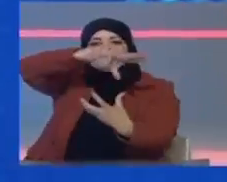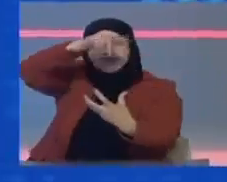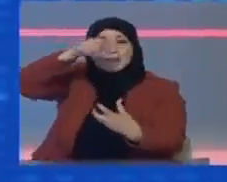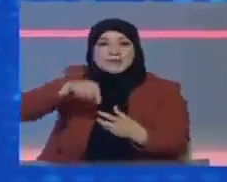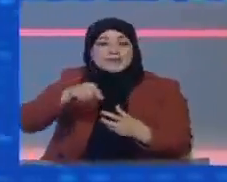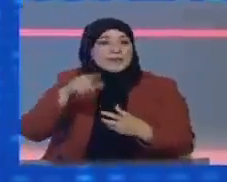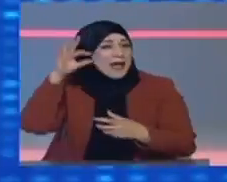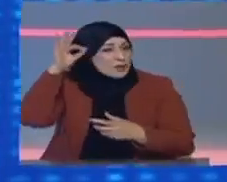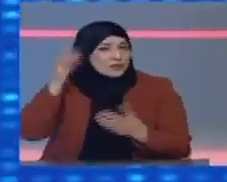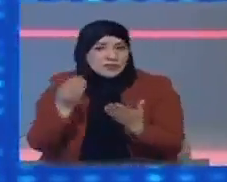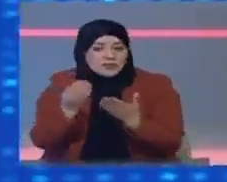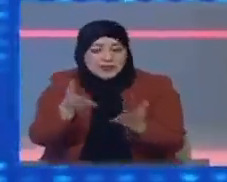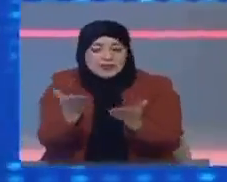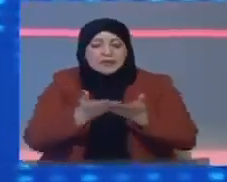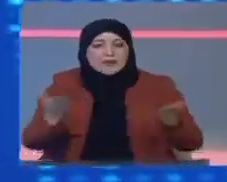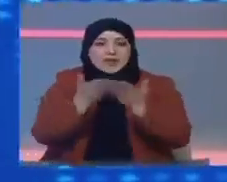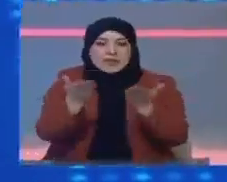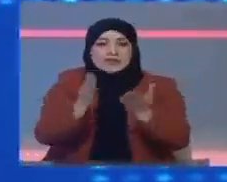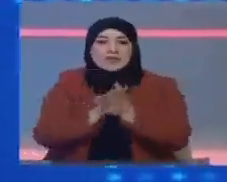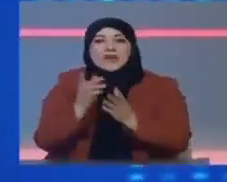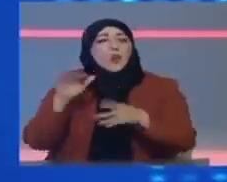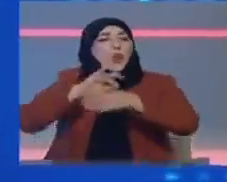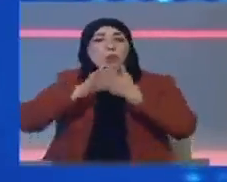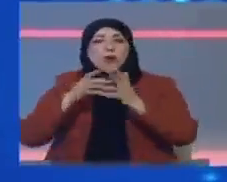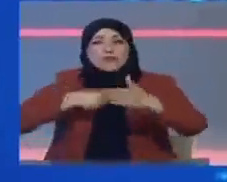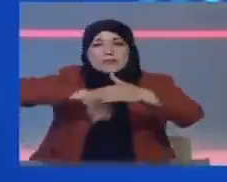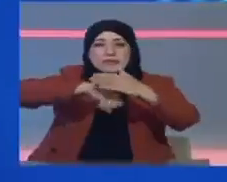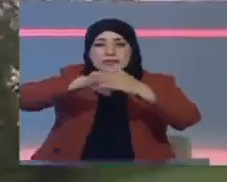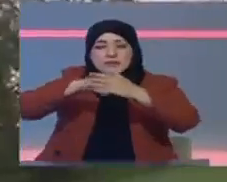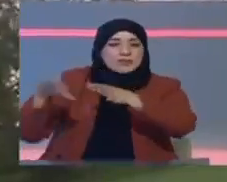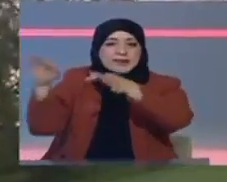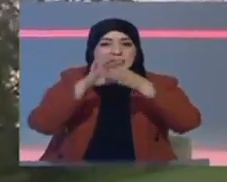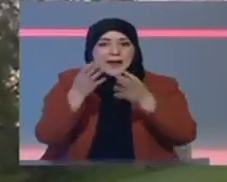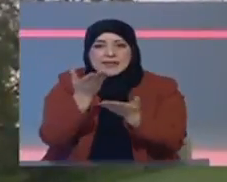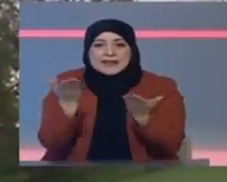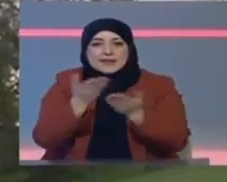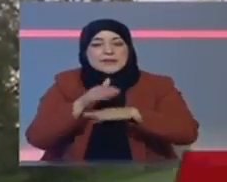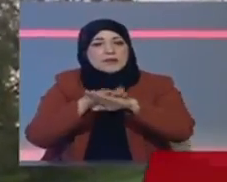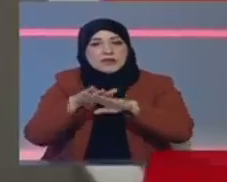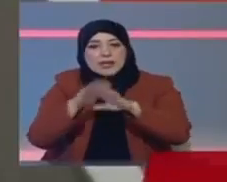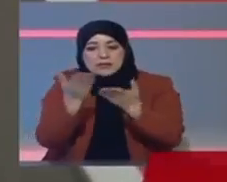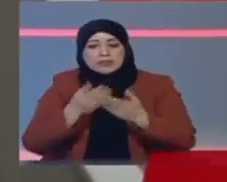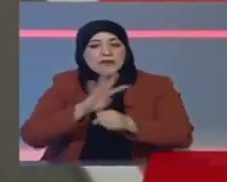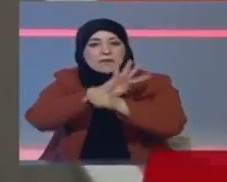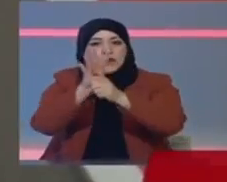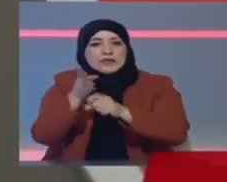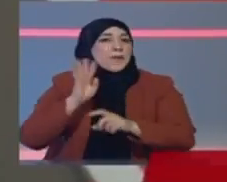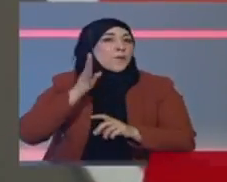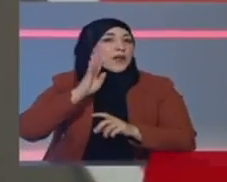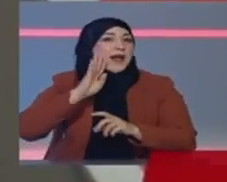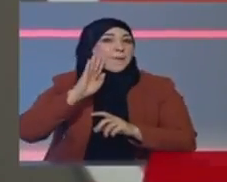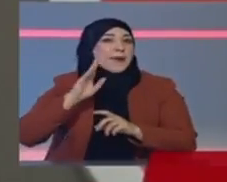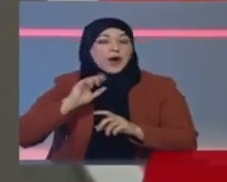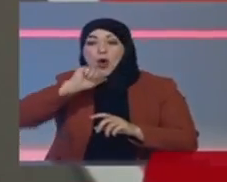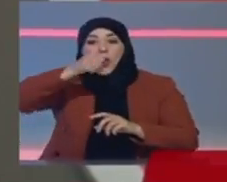وكل المسابقات التي تم تعليقها بسبب تفشي فيروس كورونا المستجد وذلك خلال مؤتمر سيعقد غدا